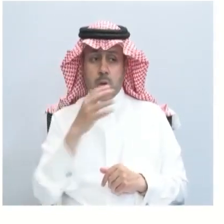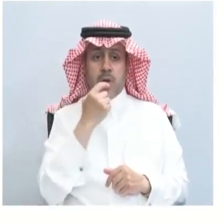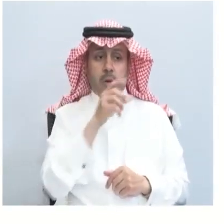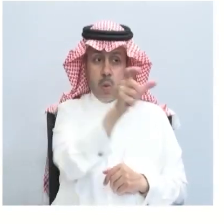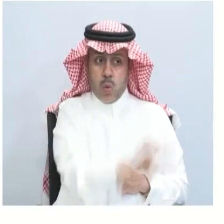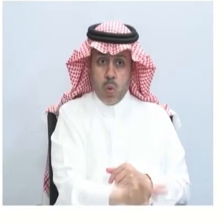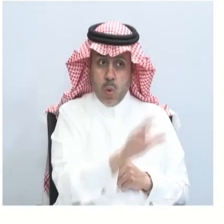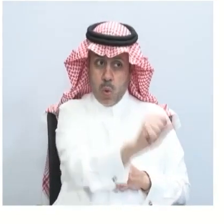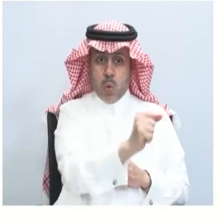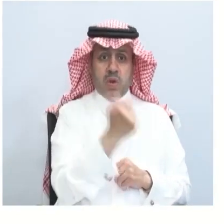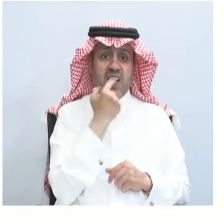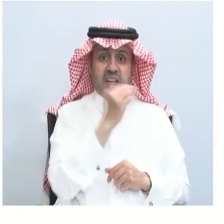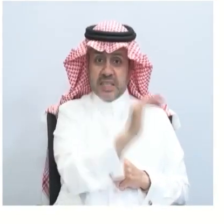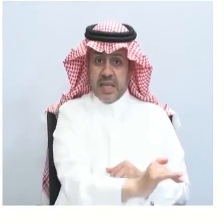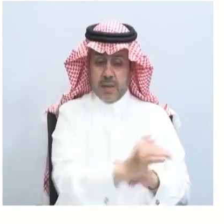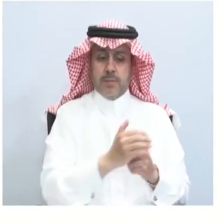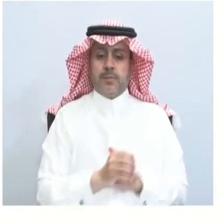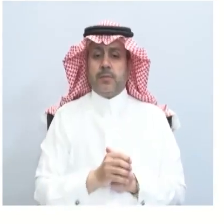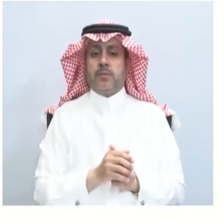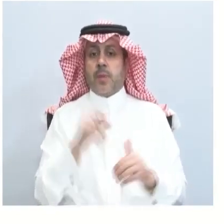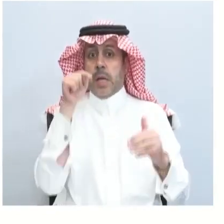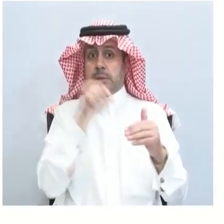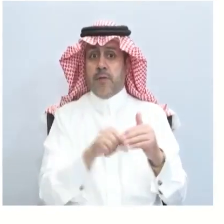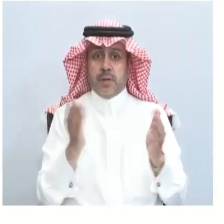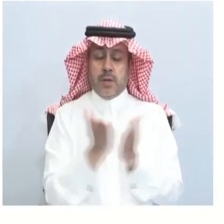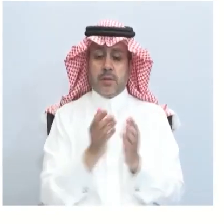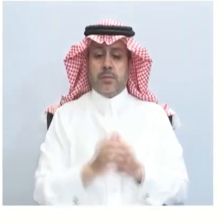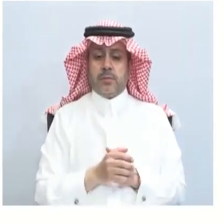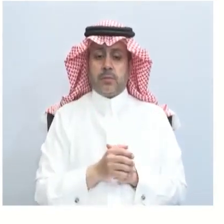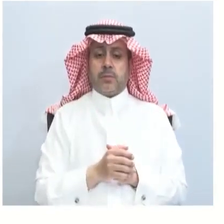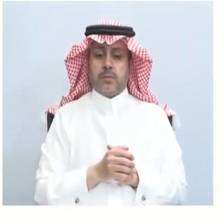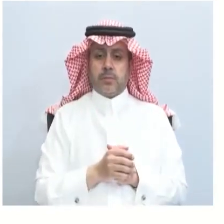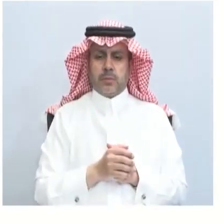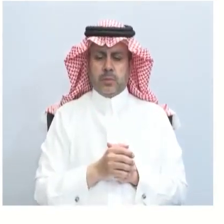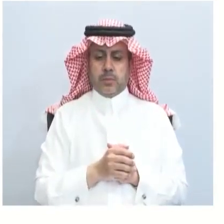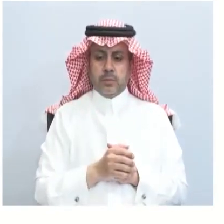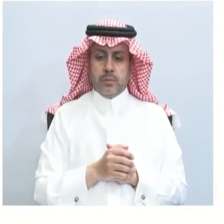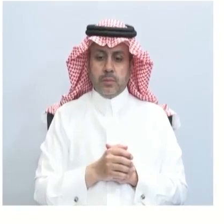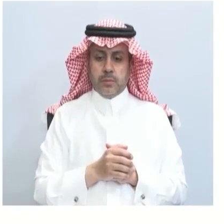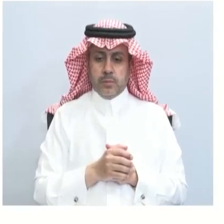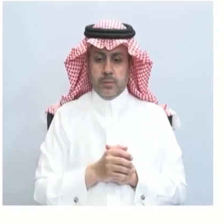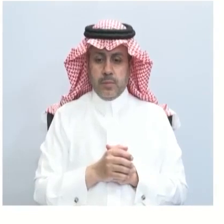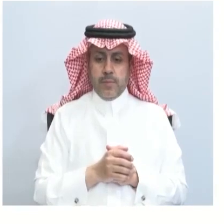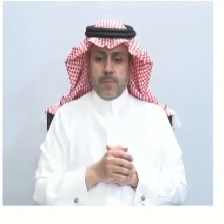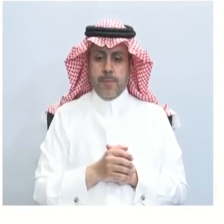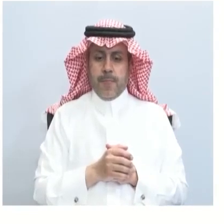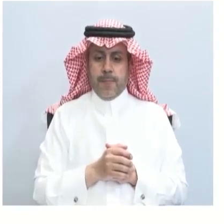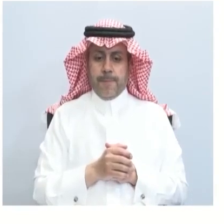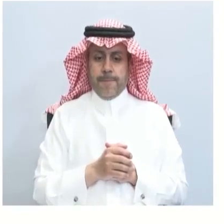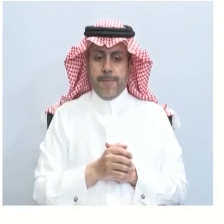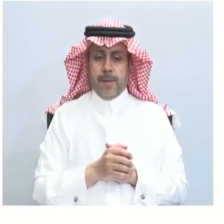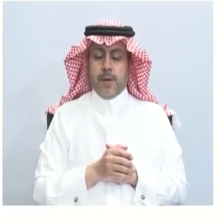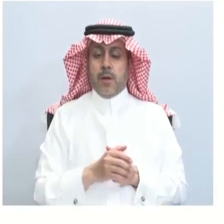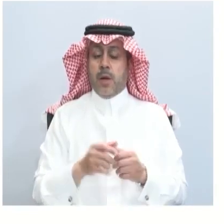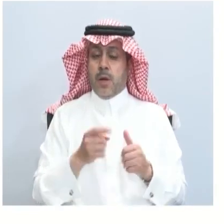والصغير اهداف الدرس يتوقع من الطلبه باذن الله تعالى بعد نهايه الدرس ان